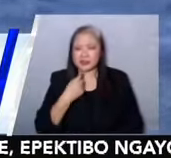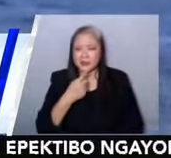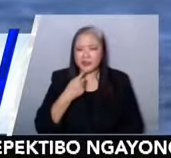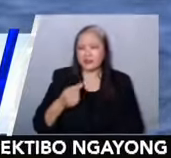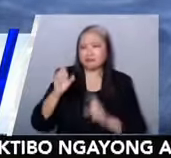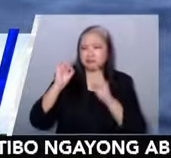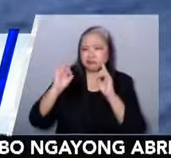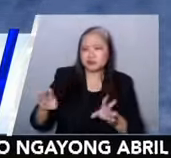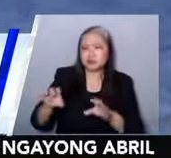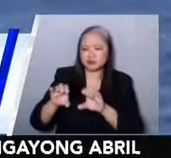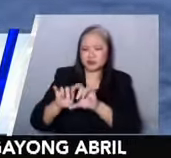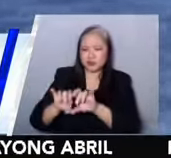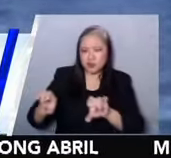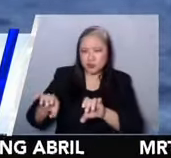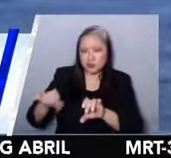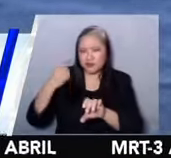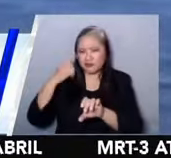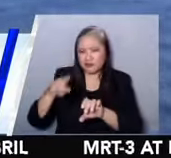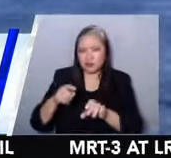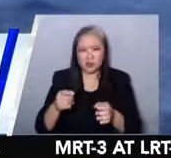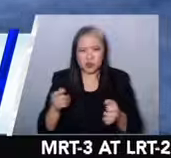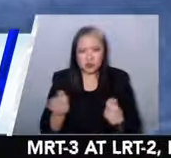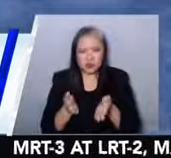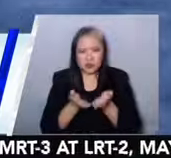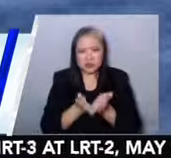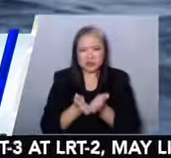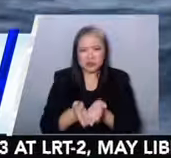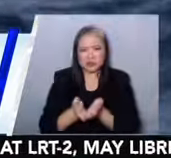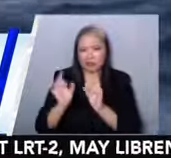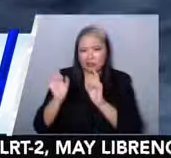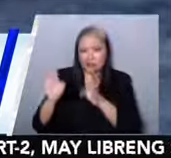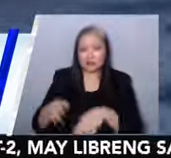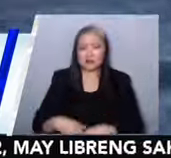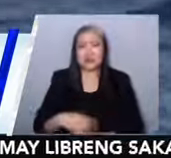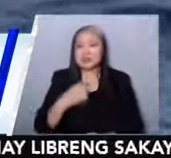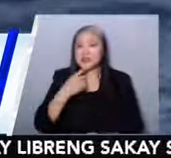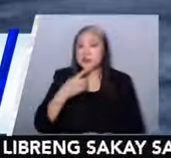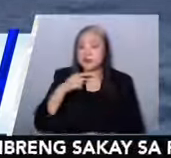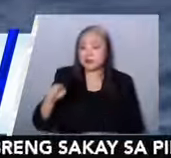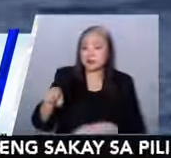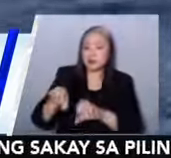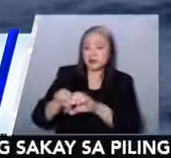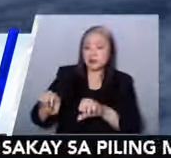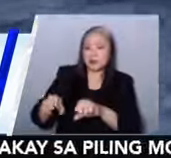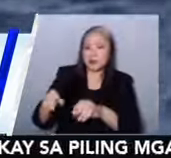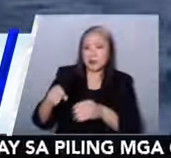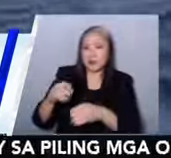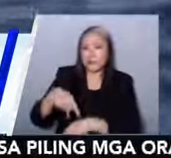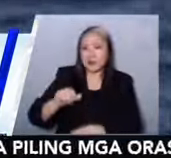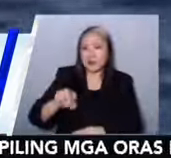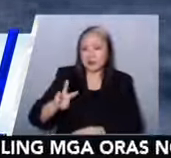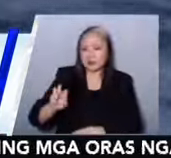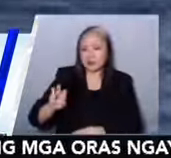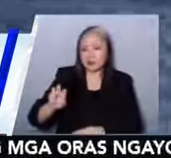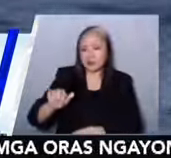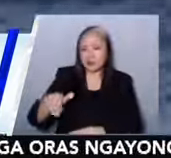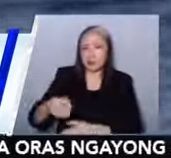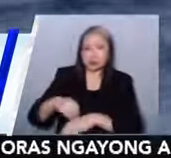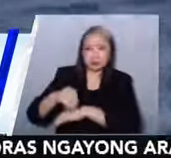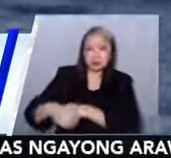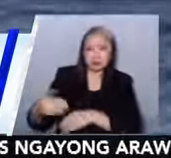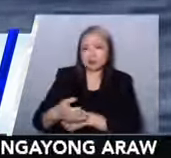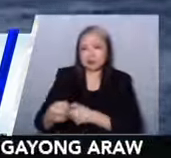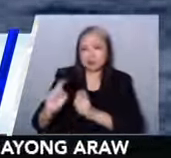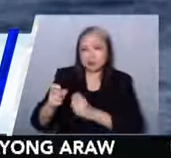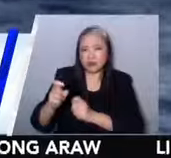para sa maliliit na sasakyang pandagat. Nagdudulot din umano ito ng overfishing at nakakasira rin daw sa mga bahura,